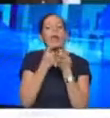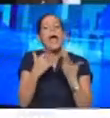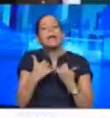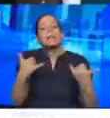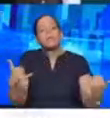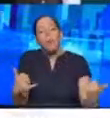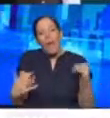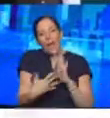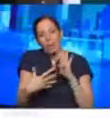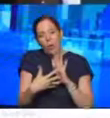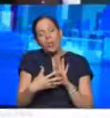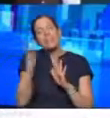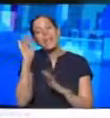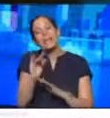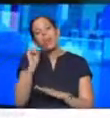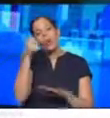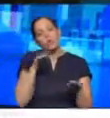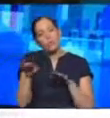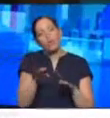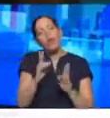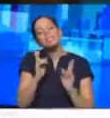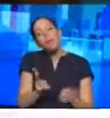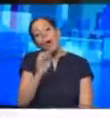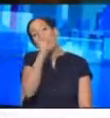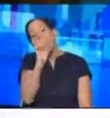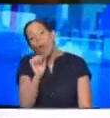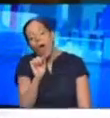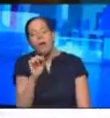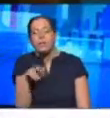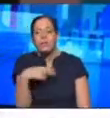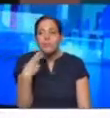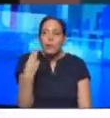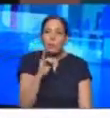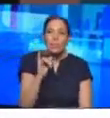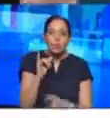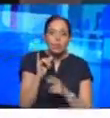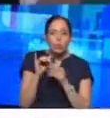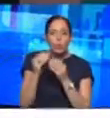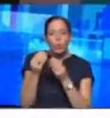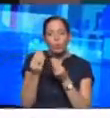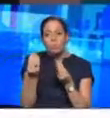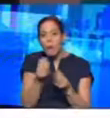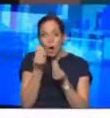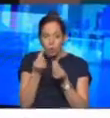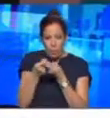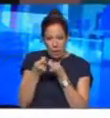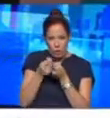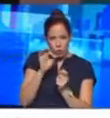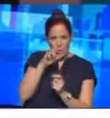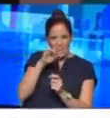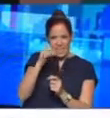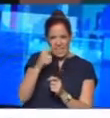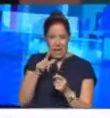החקירות נגד ראש הממשלה. זה יכול אולי לעבוד איזשהו טריגר מבחינתו של כחלון להמשך. אבל תשימי